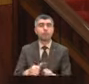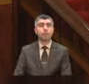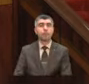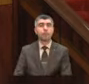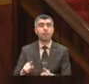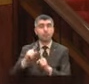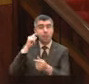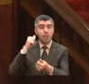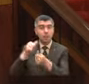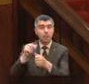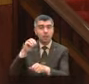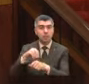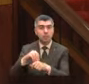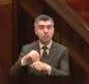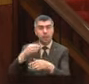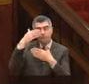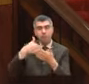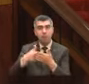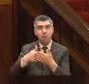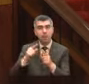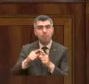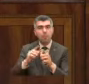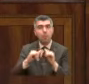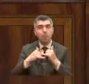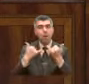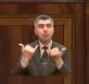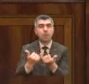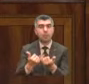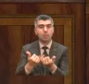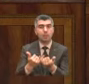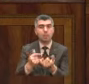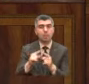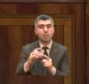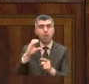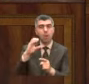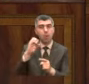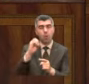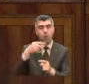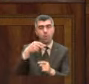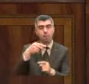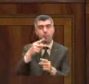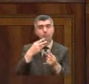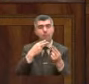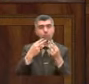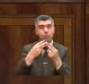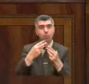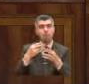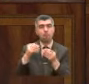بامتياز استضافة بلادنا للمؤتمر الأمم المتحدة للتغيير المناخي كوب 22 سنة 2016